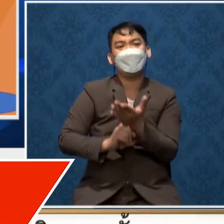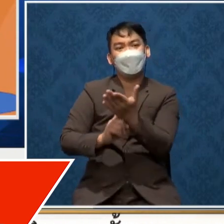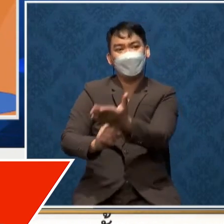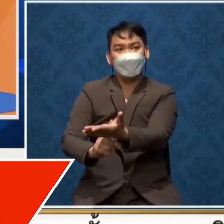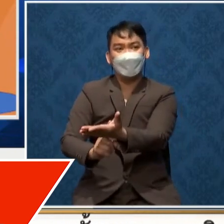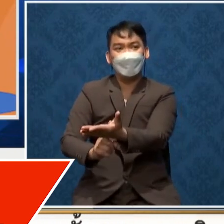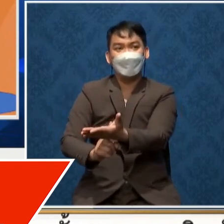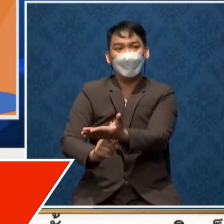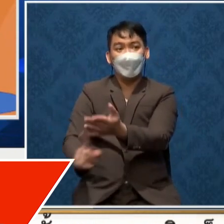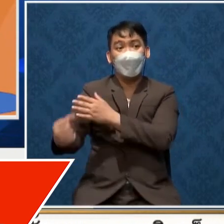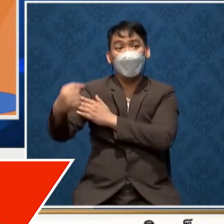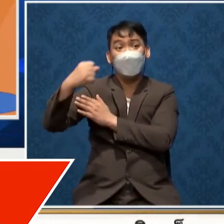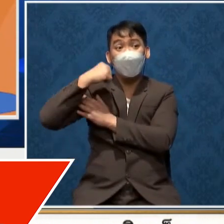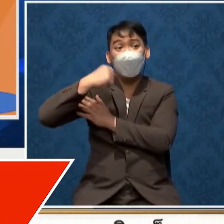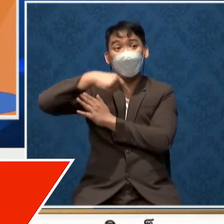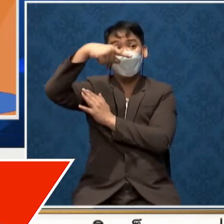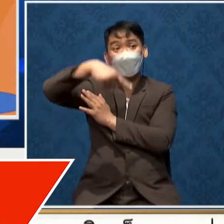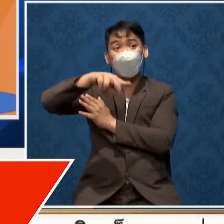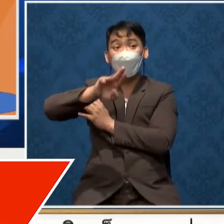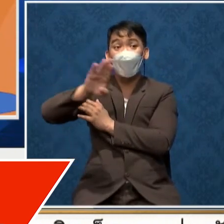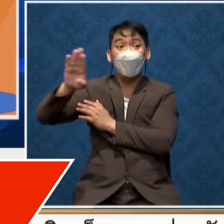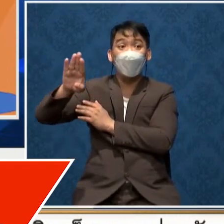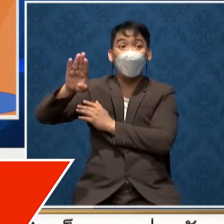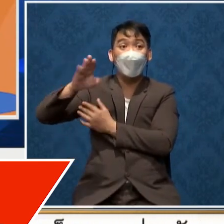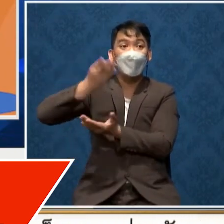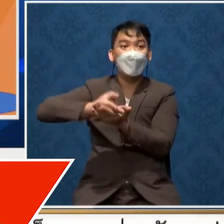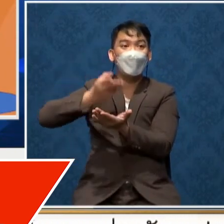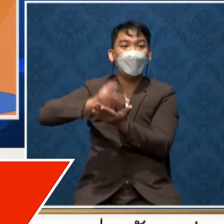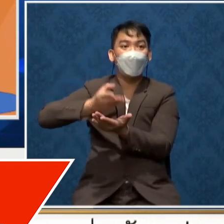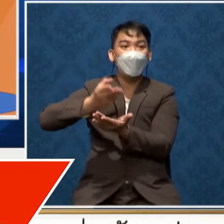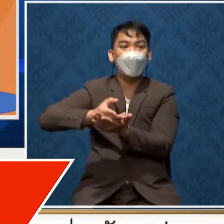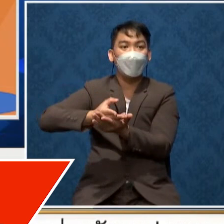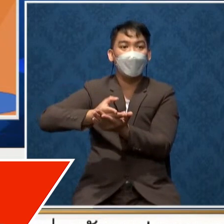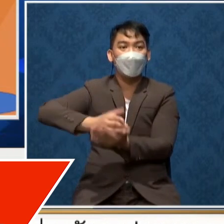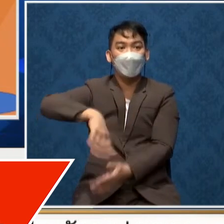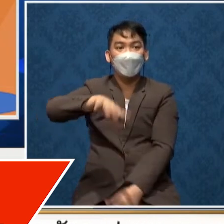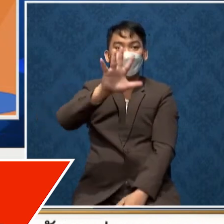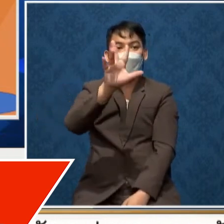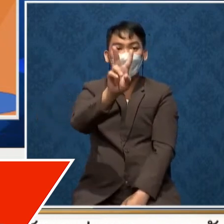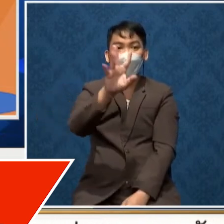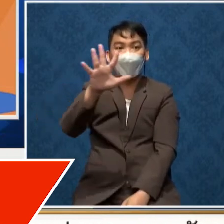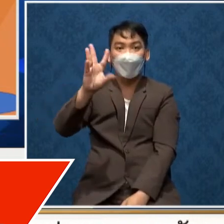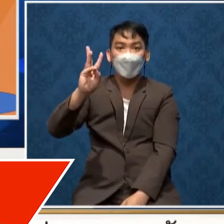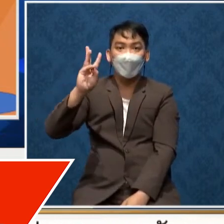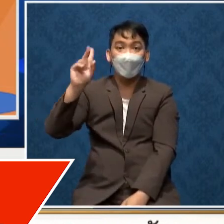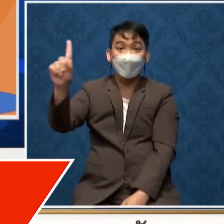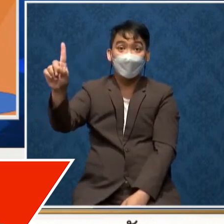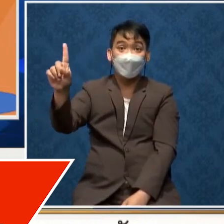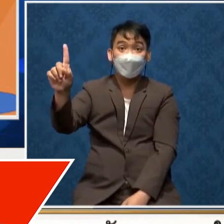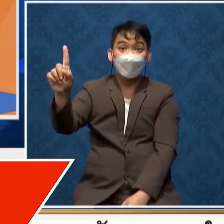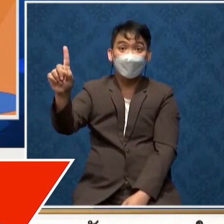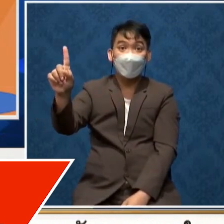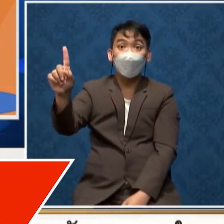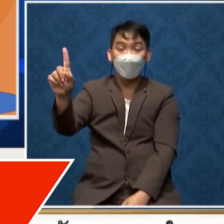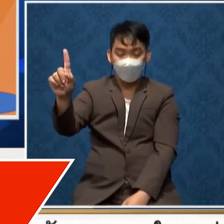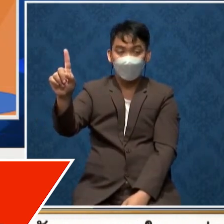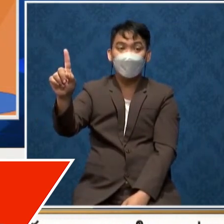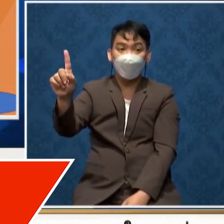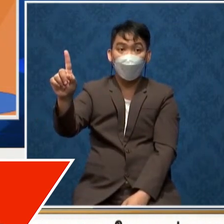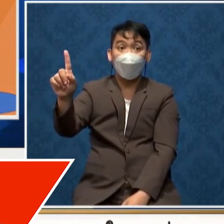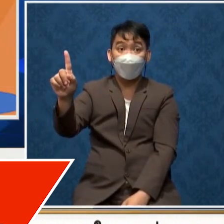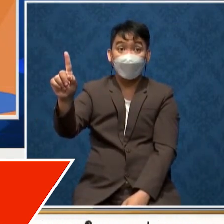ามพระราชบัญญัติวินัยวิธีการงบประมาณ2561ในคำปลายย